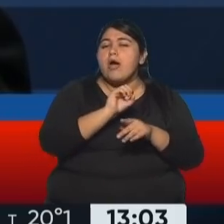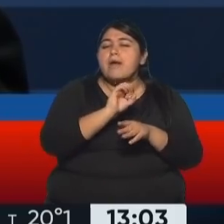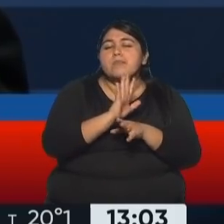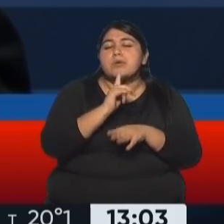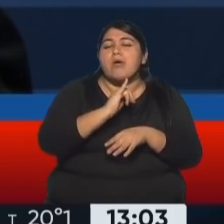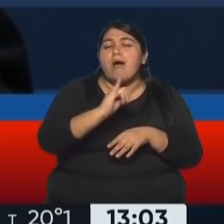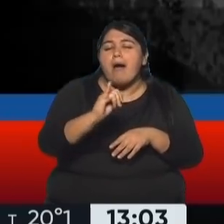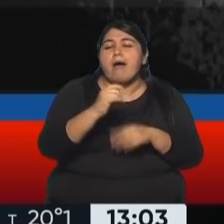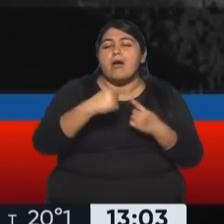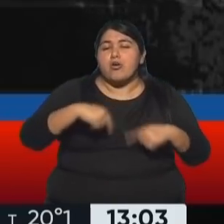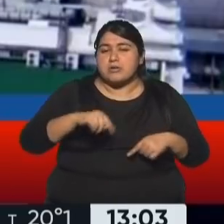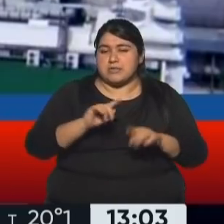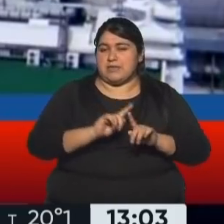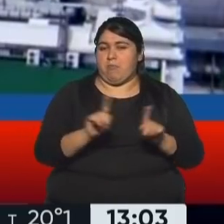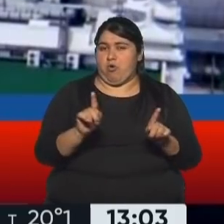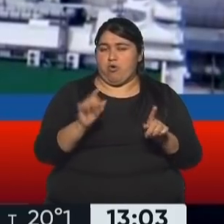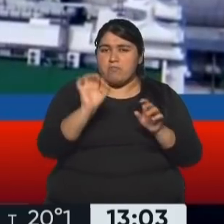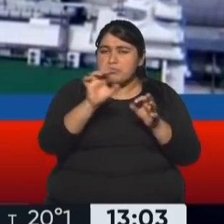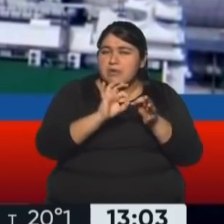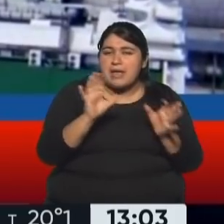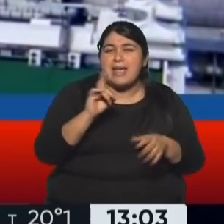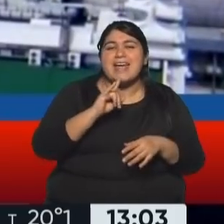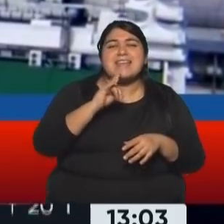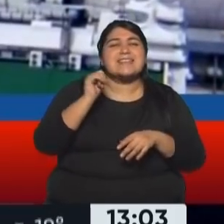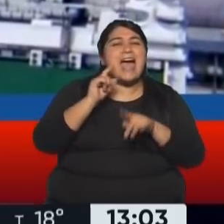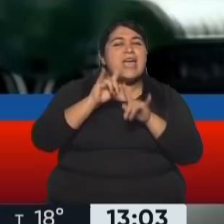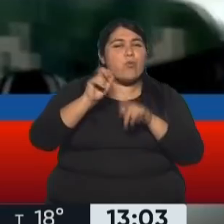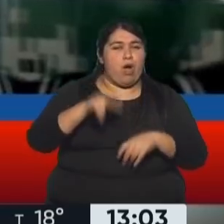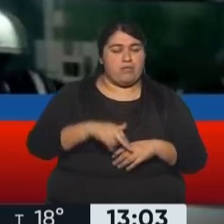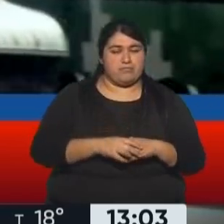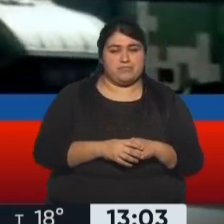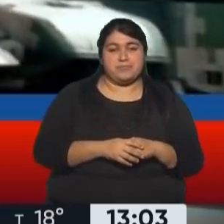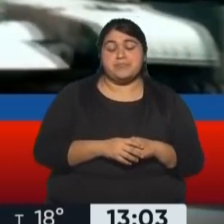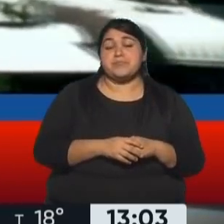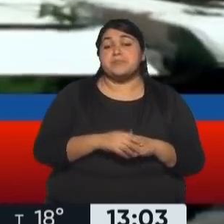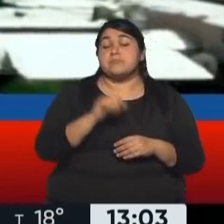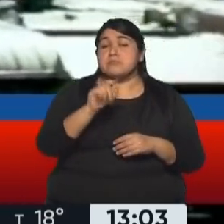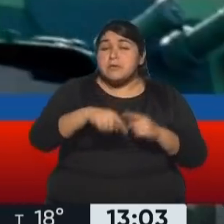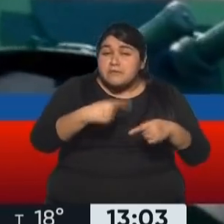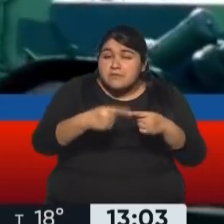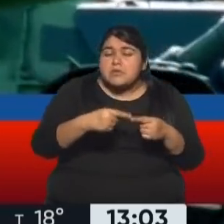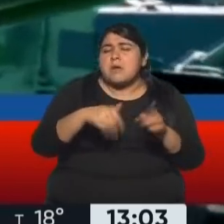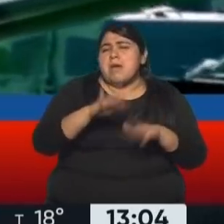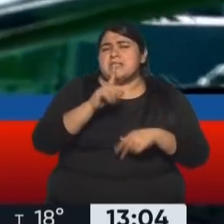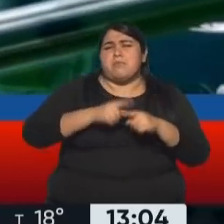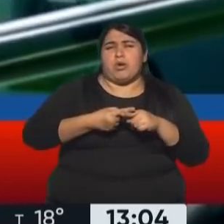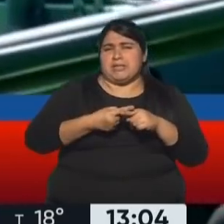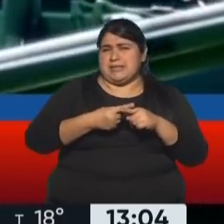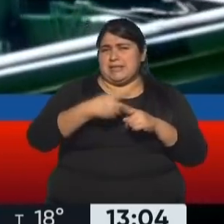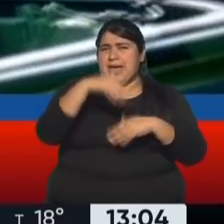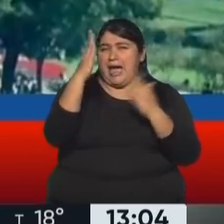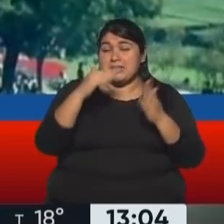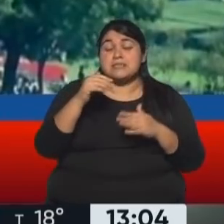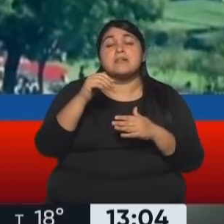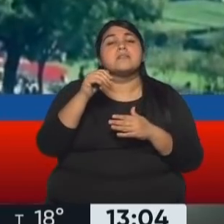力发出错误信号。 Si se suma a este cruce diplomático la persistente visión en la política exterior estadounidense